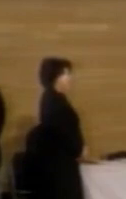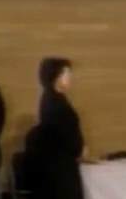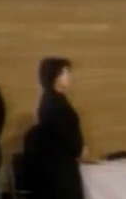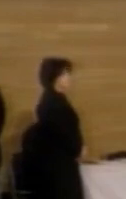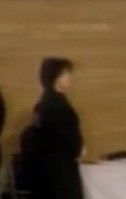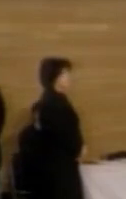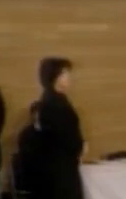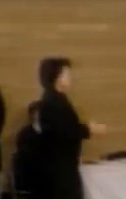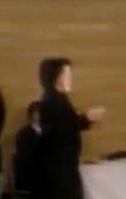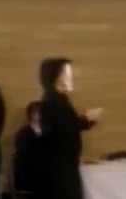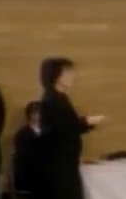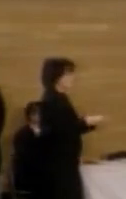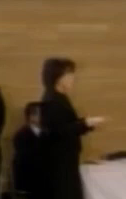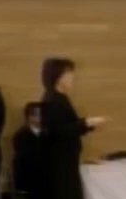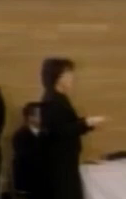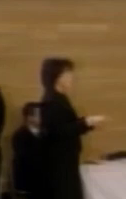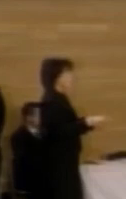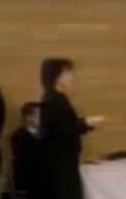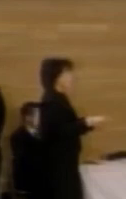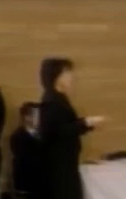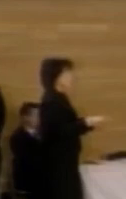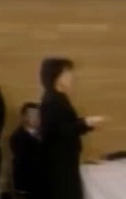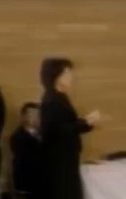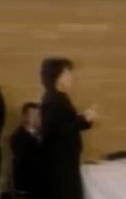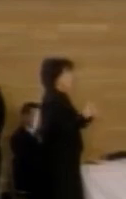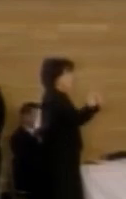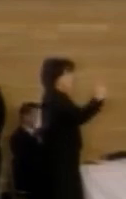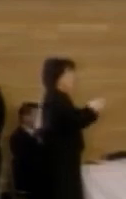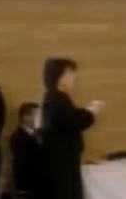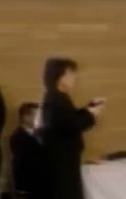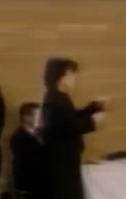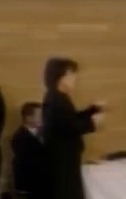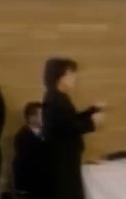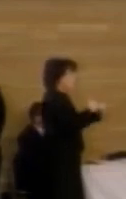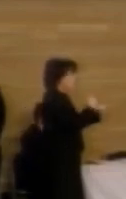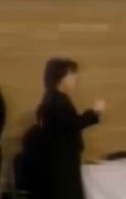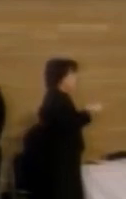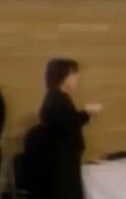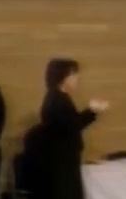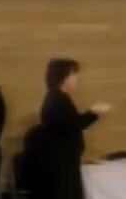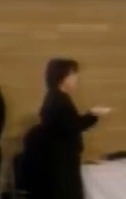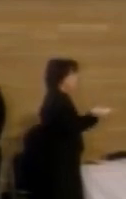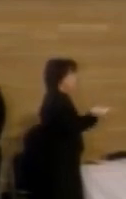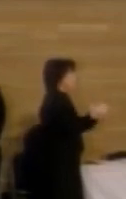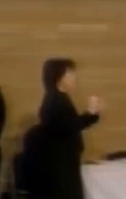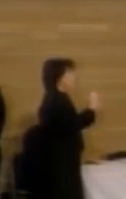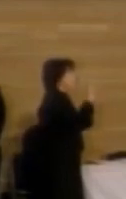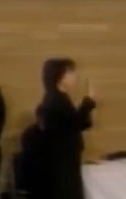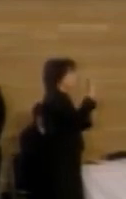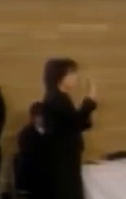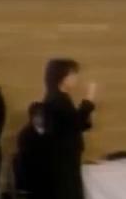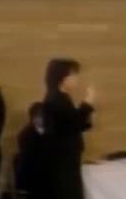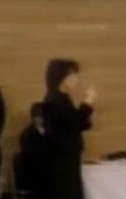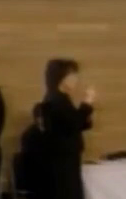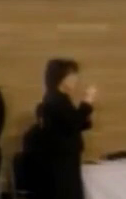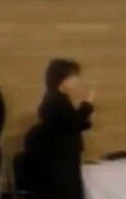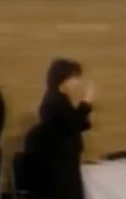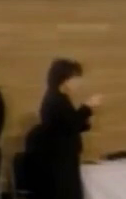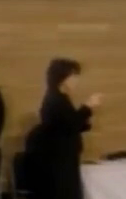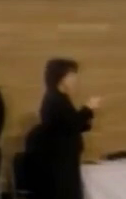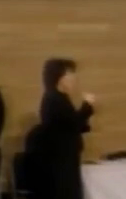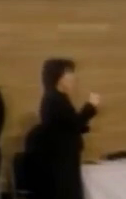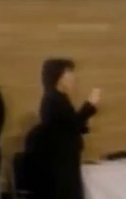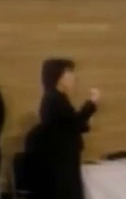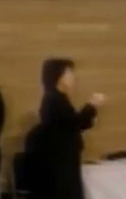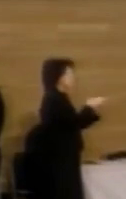本日ここに東日本大震災岩手県大槌町合